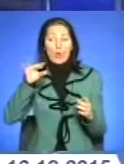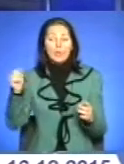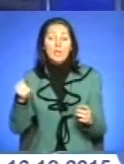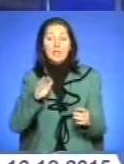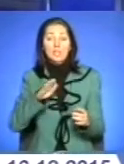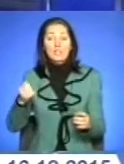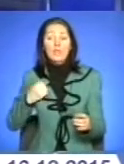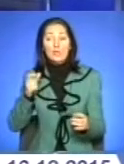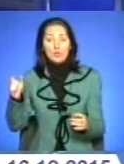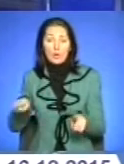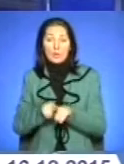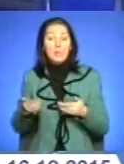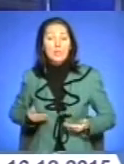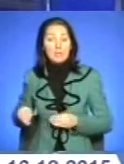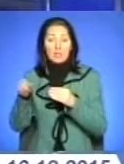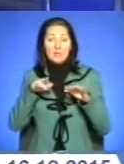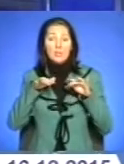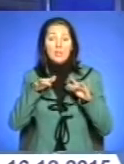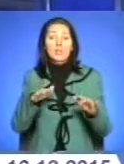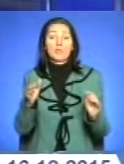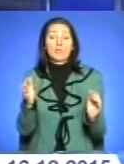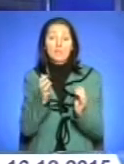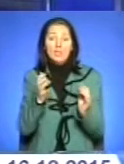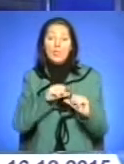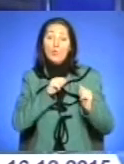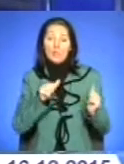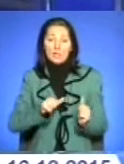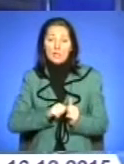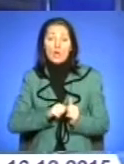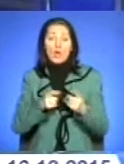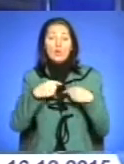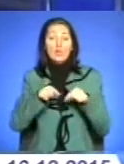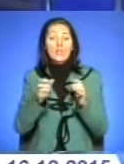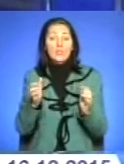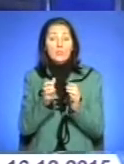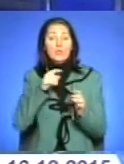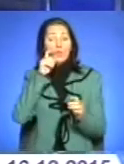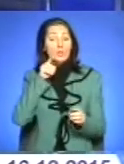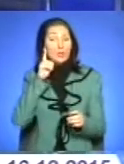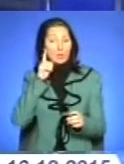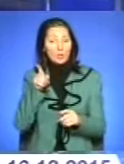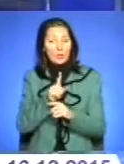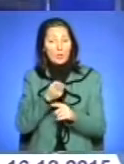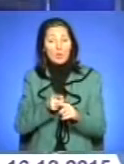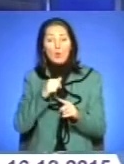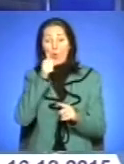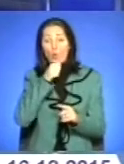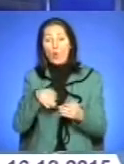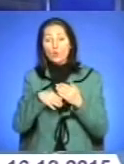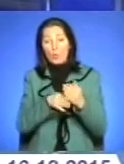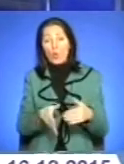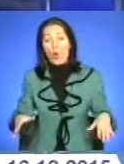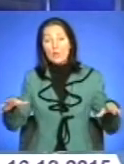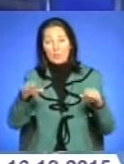зігріємо серця» вже другий рік поспіль організовує спілка української молоді у Тернополі. Цього року допомогу зібрали і для дітей з інших